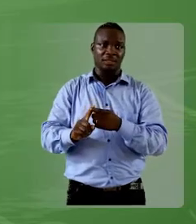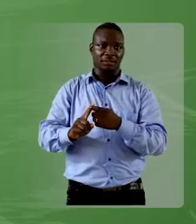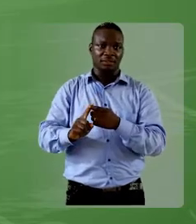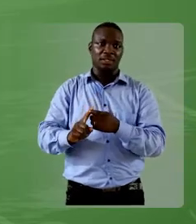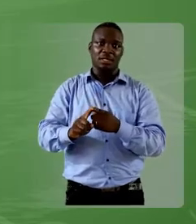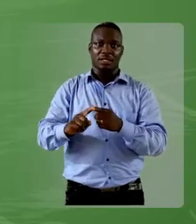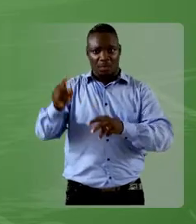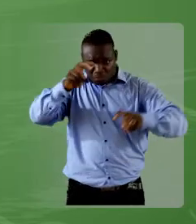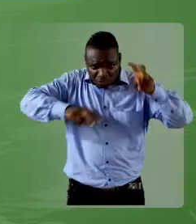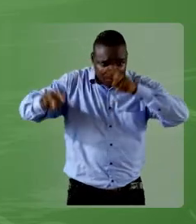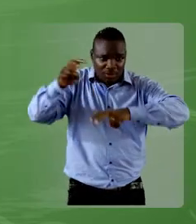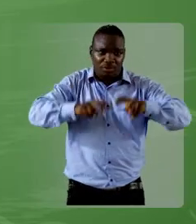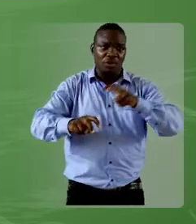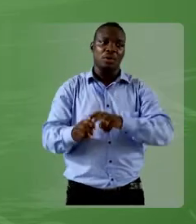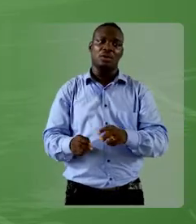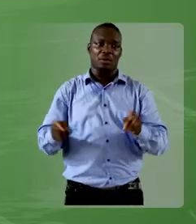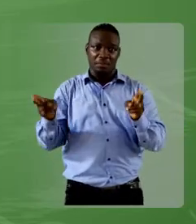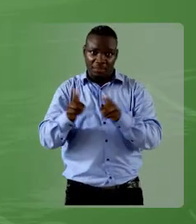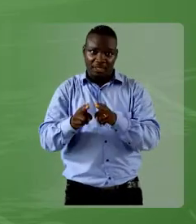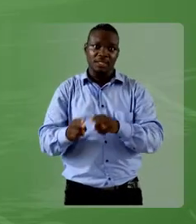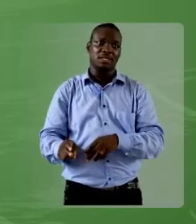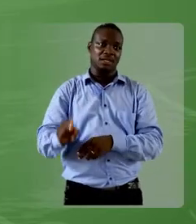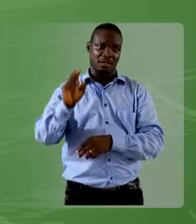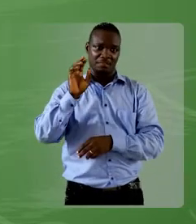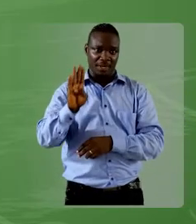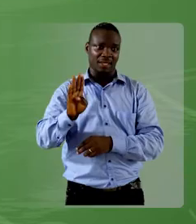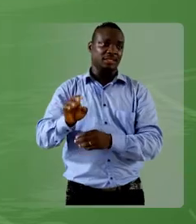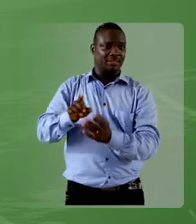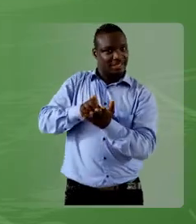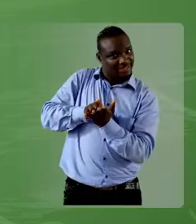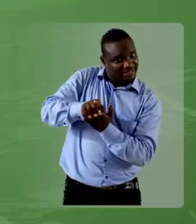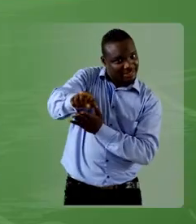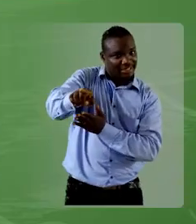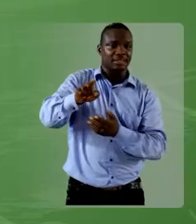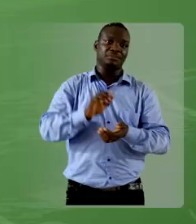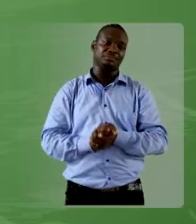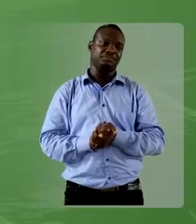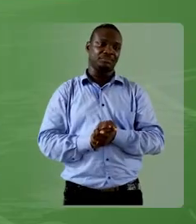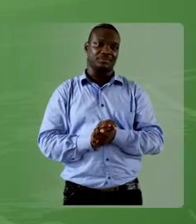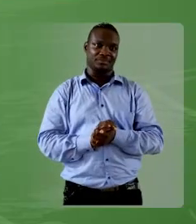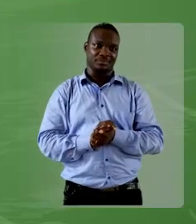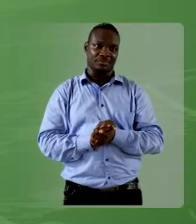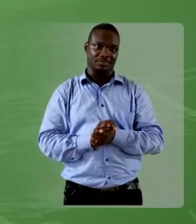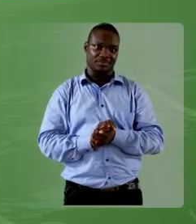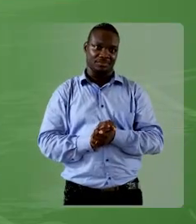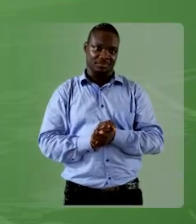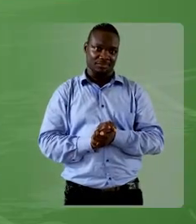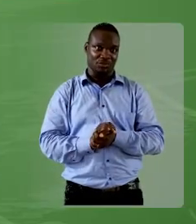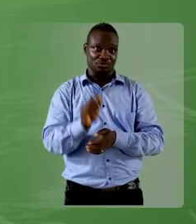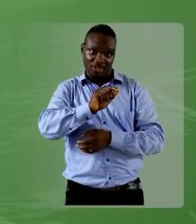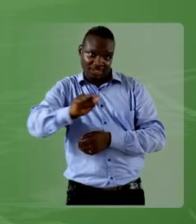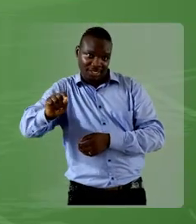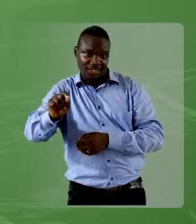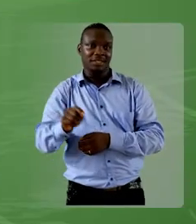de prospection méthode directe. Donc le petit 2 est relié